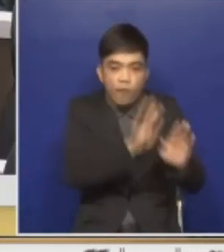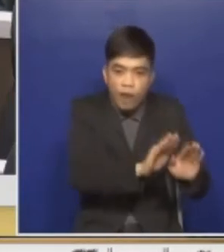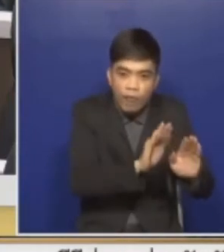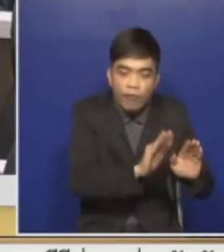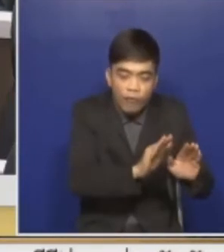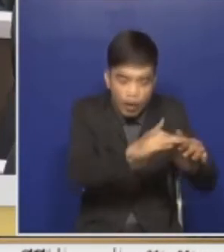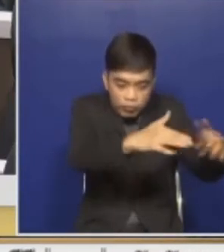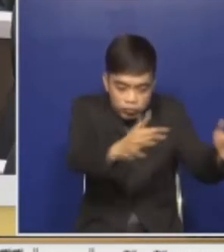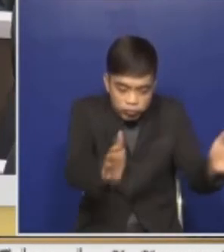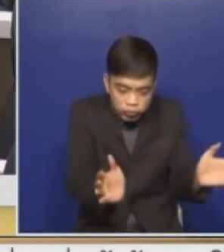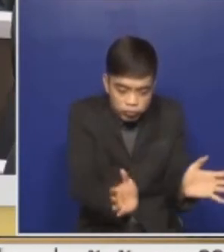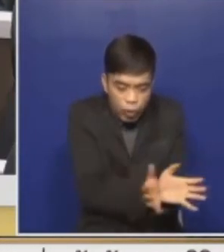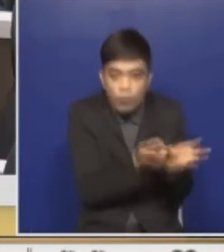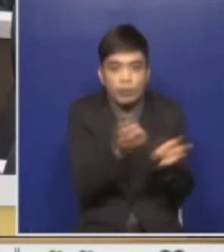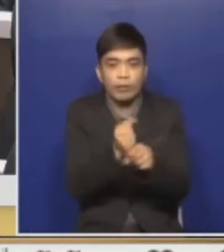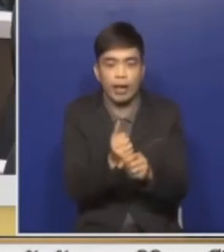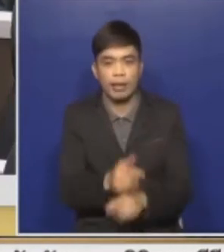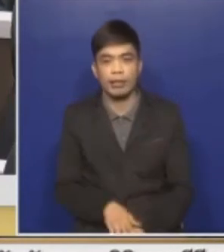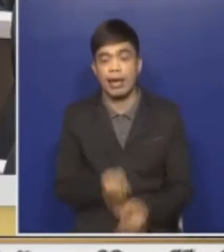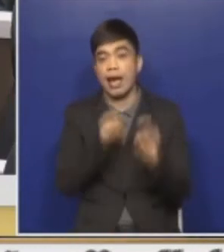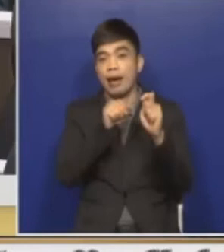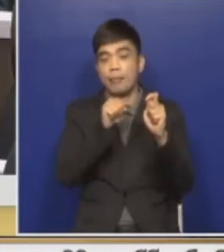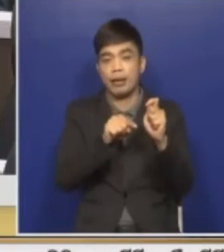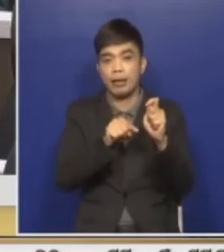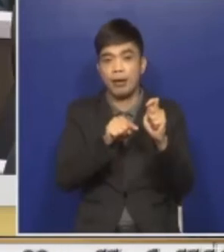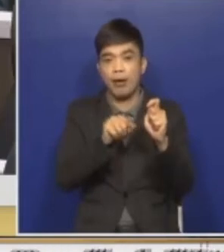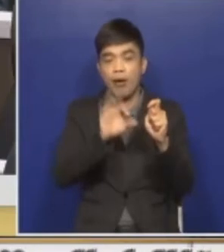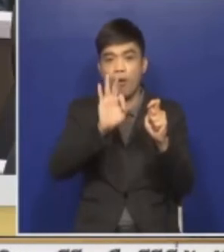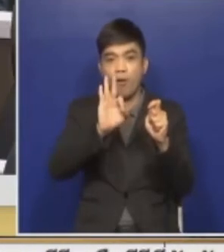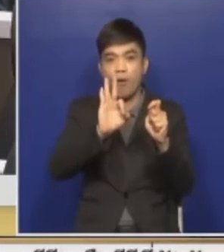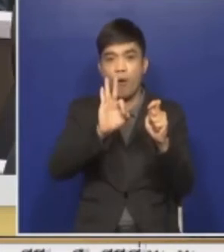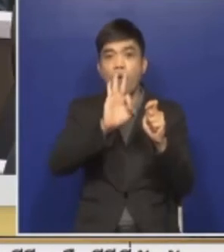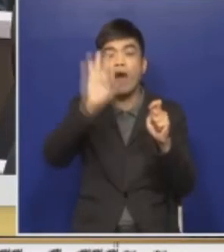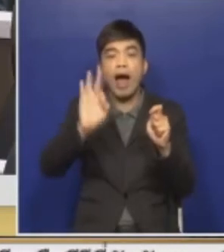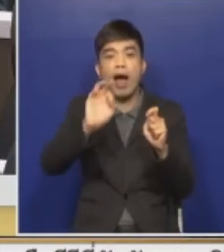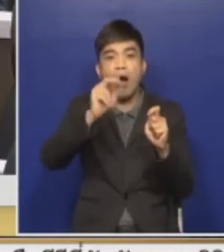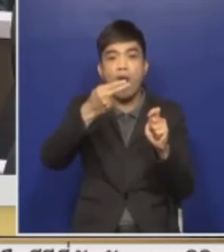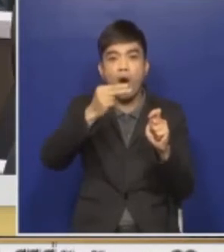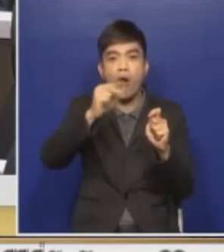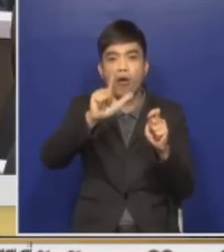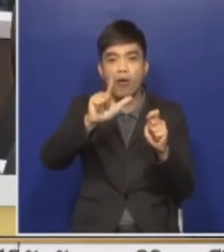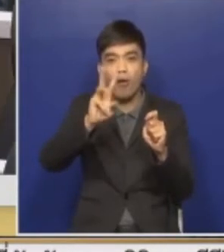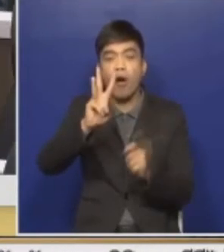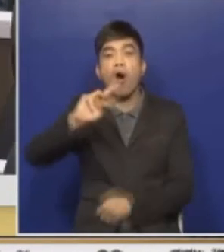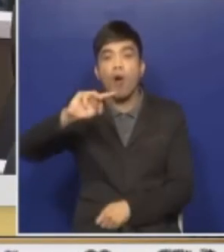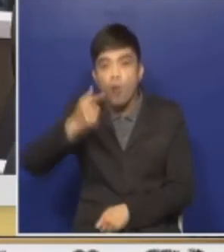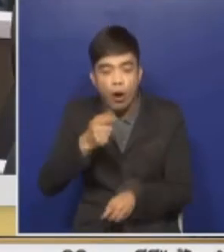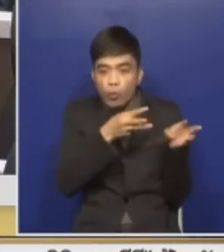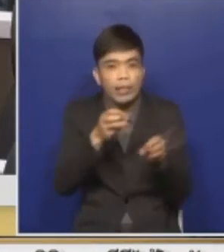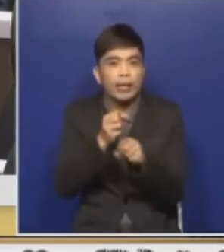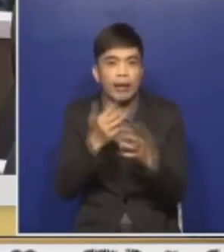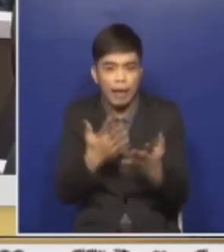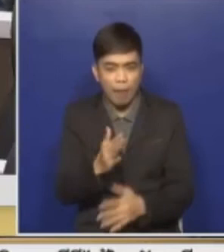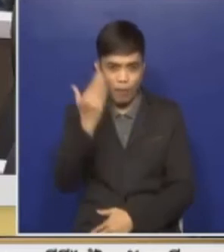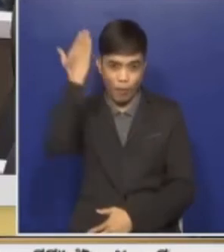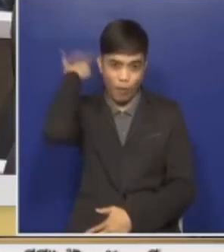เพราะอำเภอแม่ฟ้าหลวงเองเนี่ยเป็นอำเภอที่มีนักท่องเที่ยวมากและส่วนใหญ่ฤดูแล้งเนี่ยฤดูหนาวเนี่ยก็จะมีนักท่